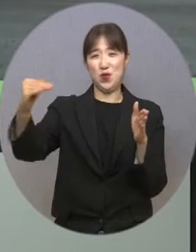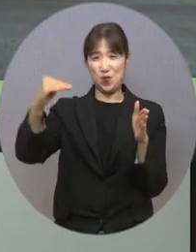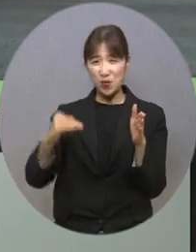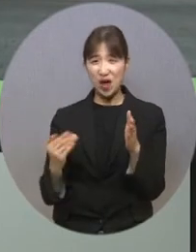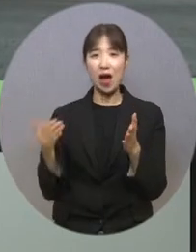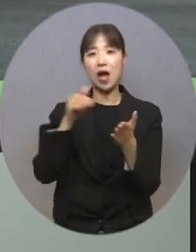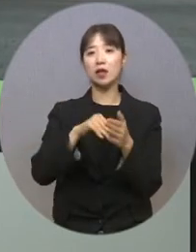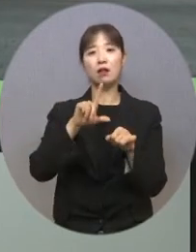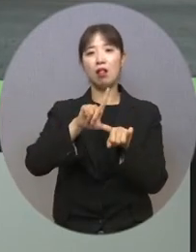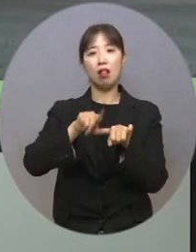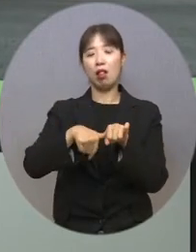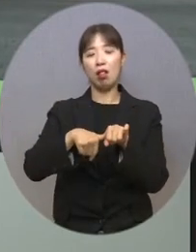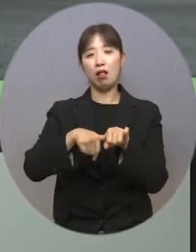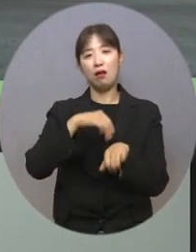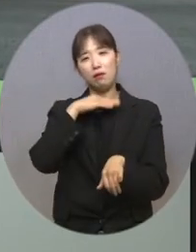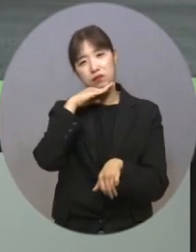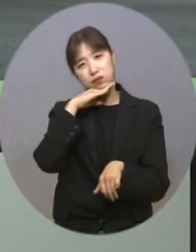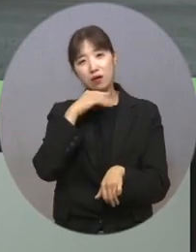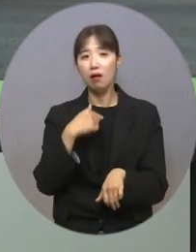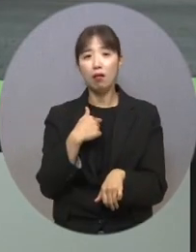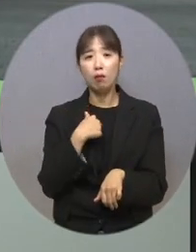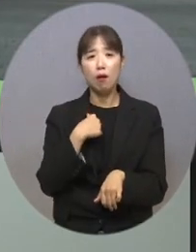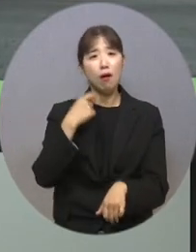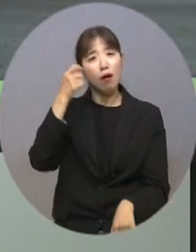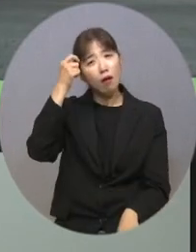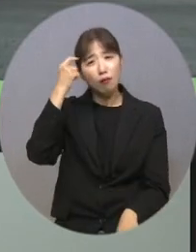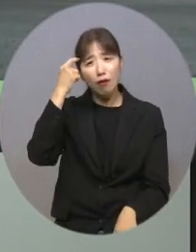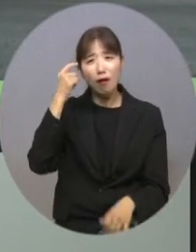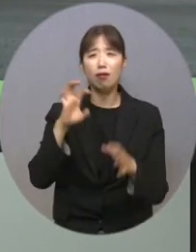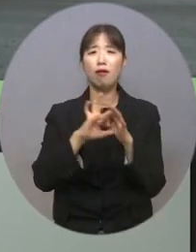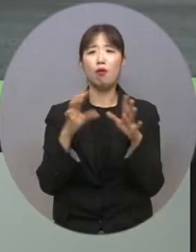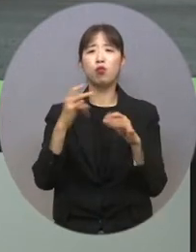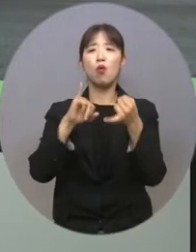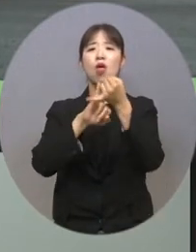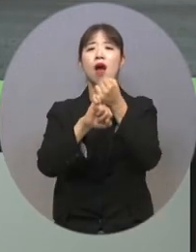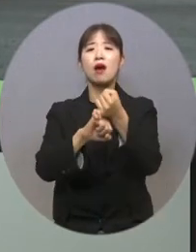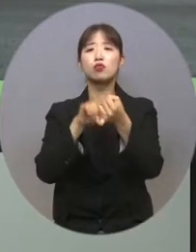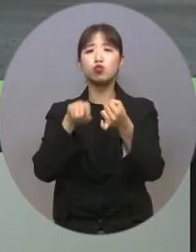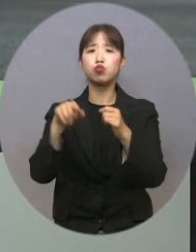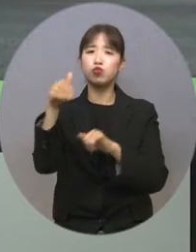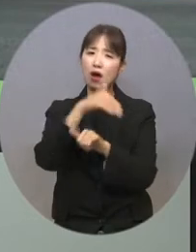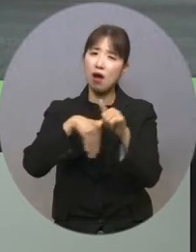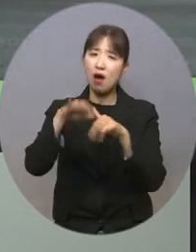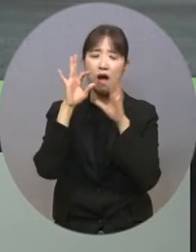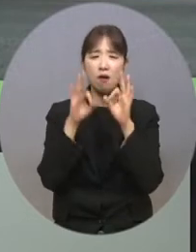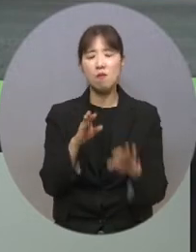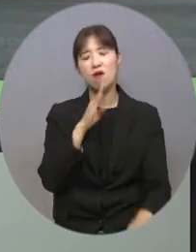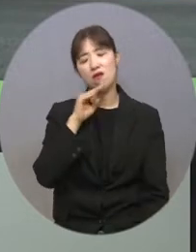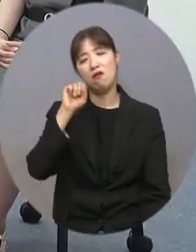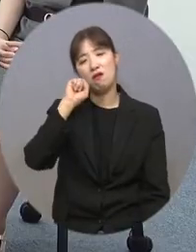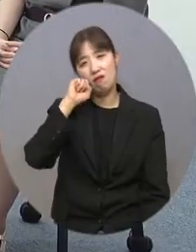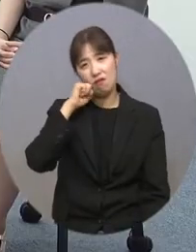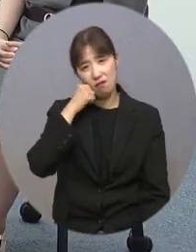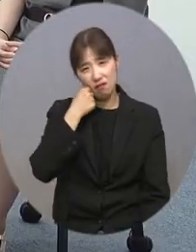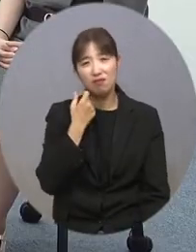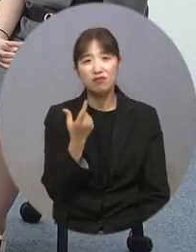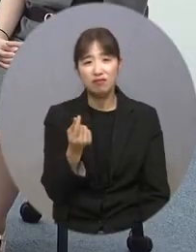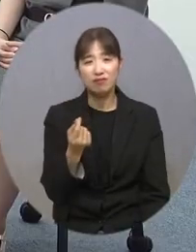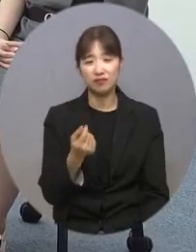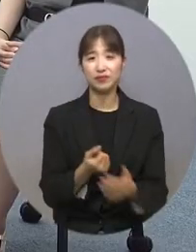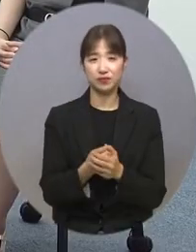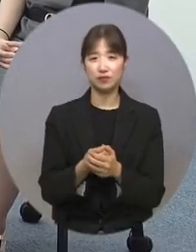보니 의지와 상관없이 기다리고 또 약속과 에 이런 관계 까지 고려하면 여러 가지 어려움이 있는 겁니다 우리